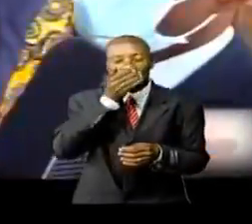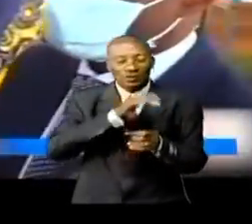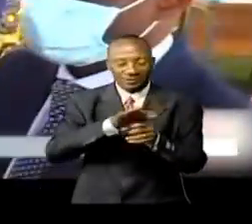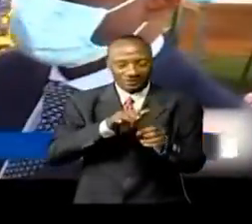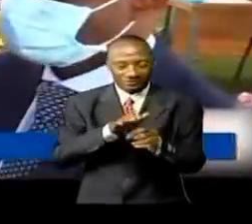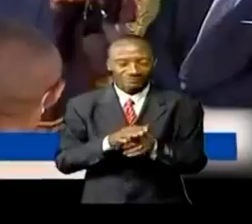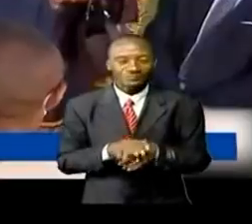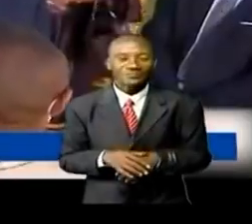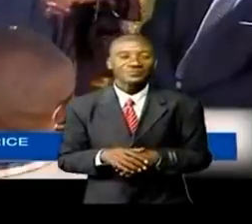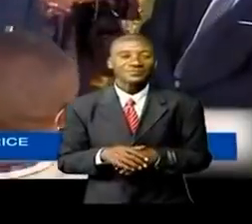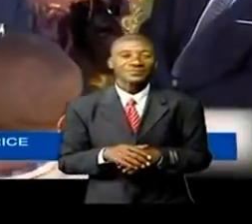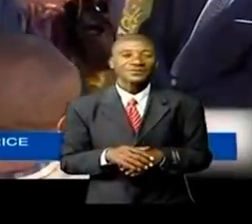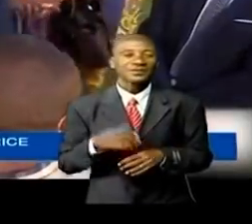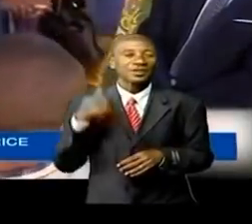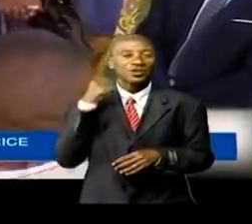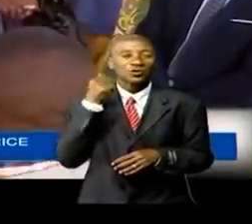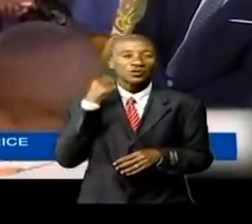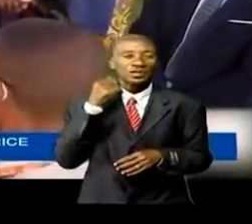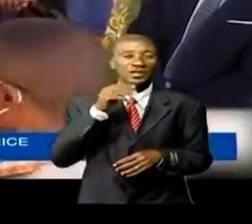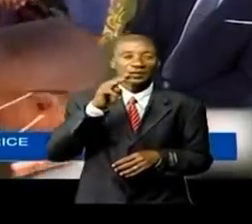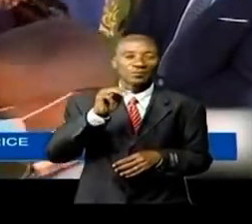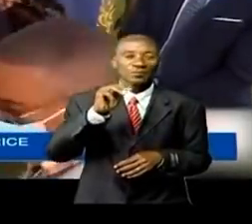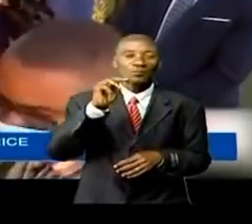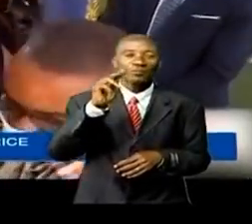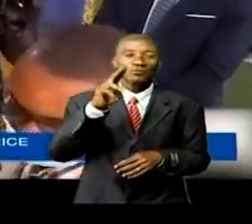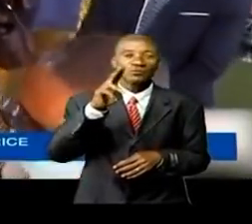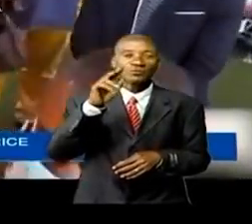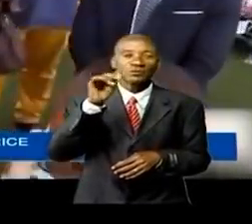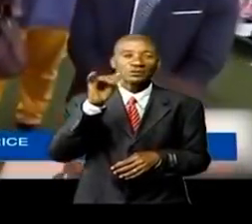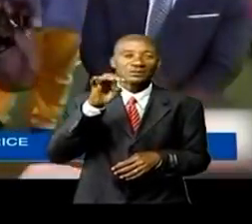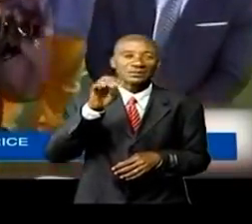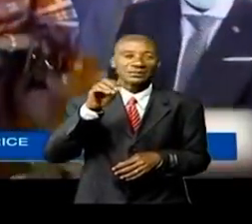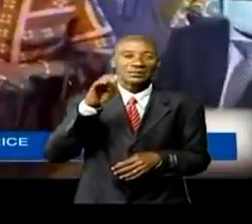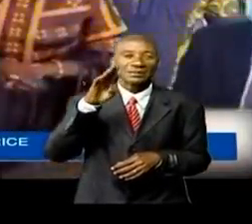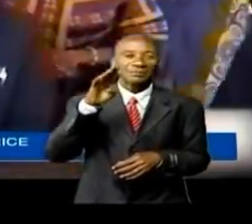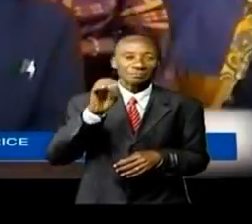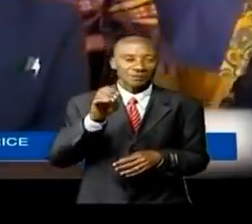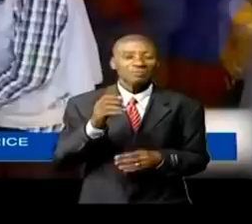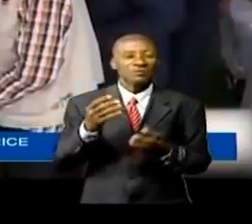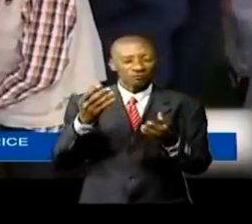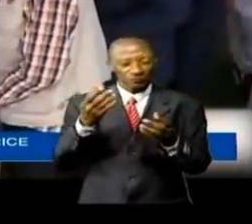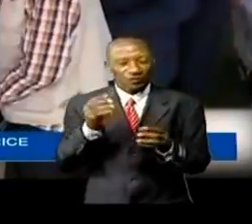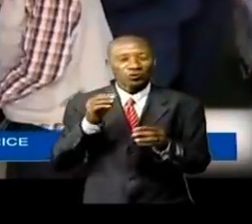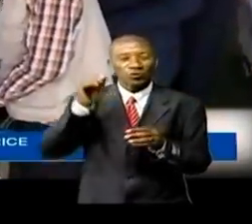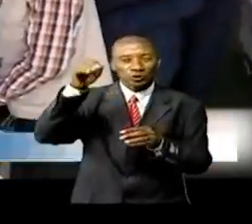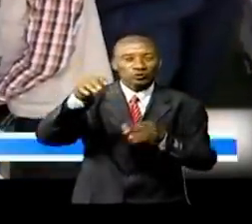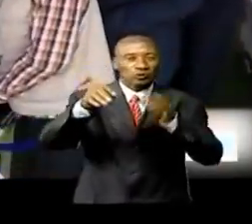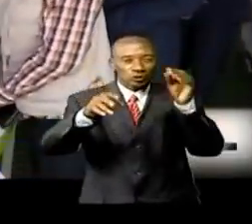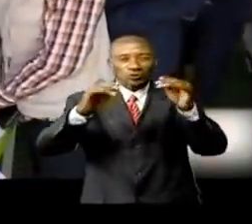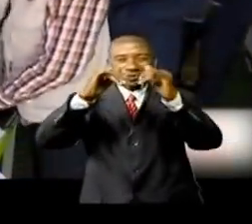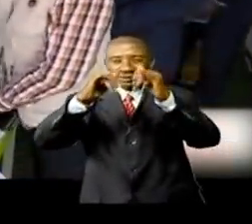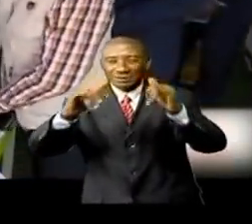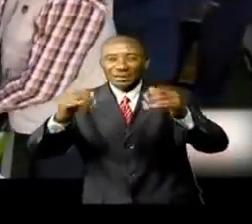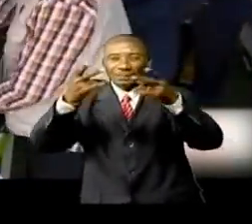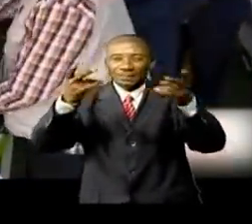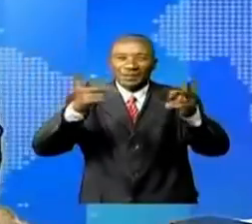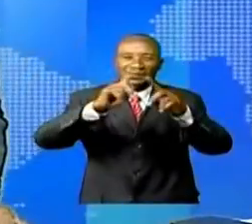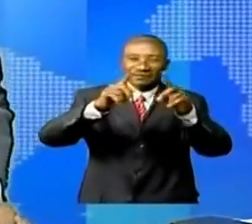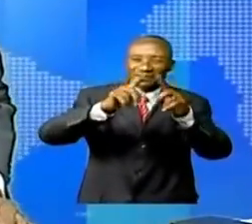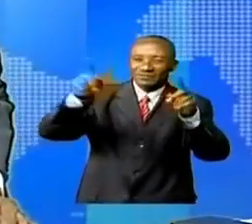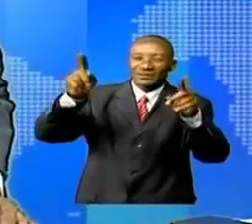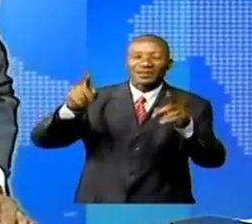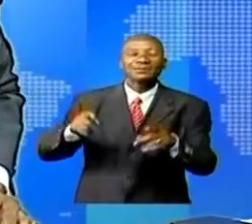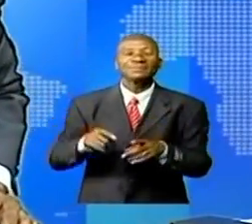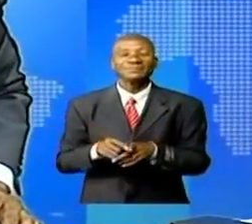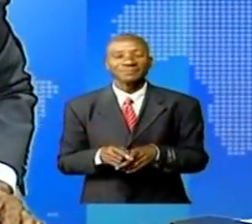voir implanter le vaccinodrome dans les autres coins de la capitale et dans les autres provinces.